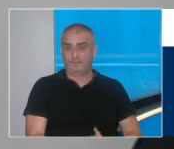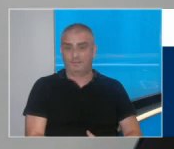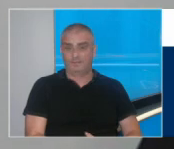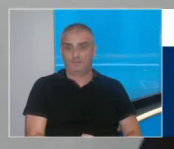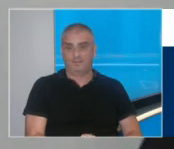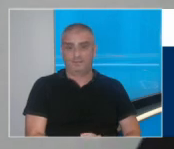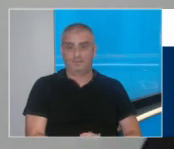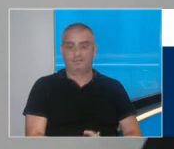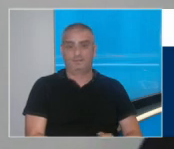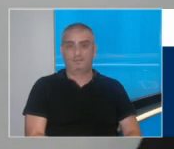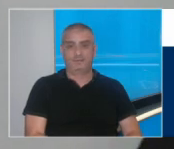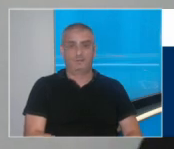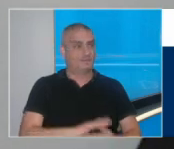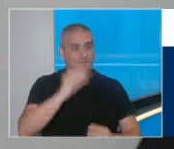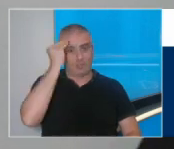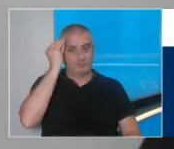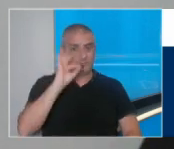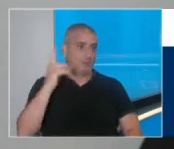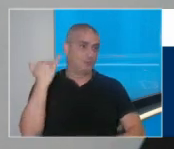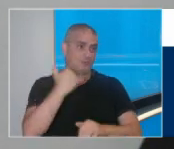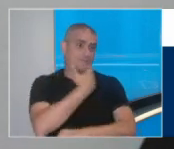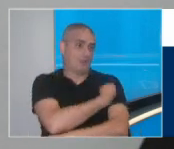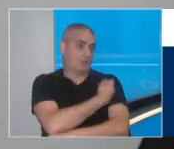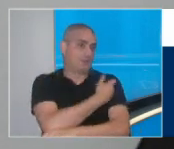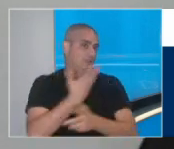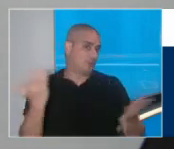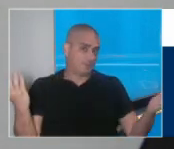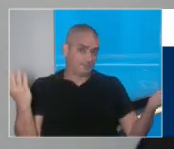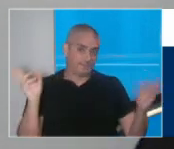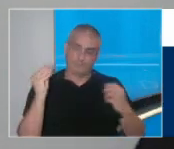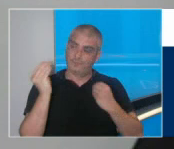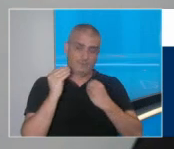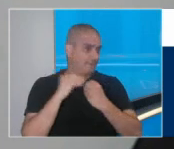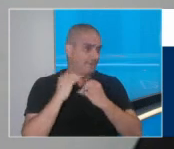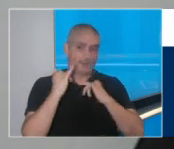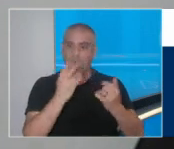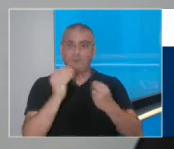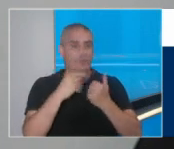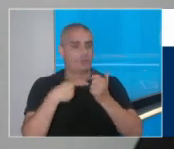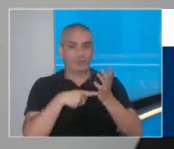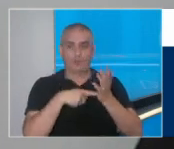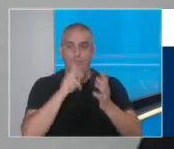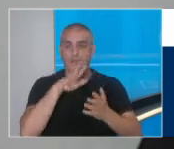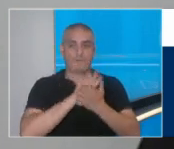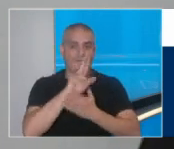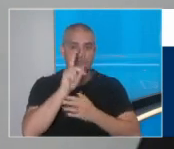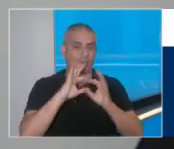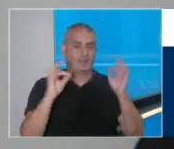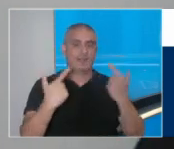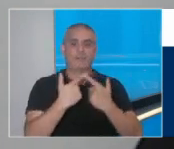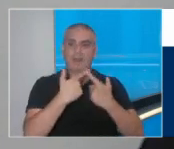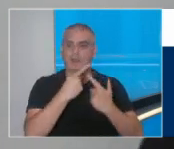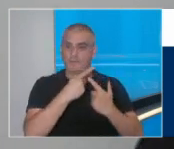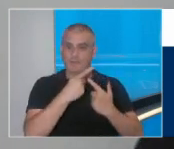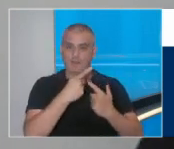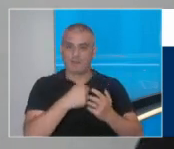בכלל שהוא... כן, ואף אחד לא זכר את זה בכלל שהוא הביא את זה, ואפשר להביא עוד אחד דוגמאות, גם ב-2013 התחילה המערכה על מע"מ